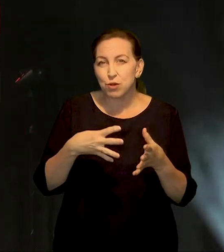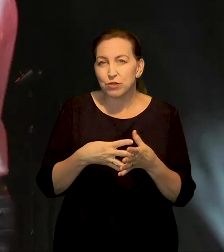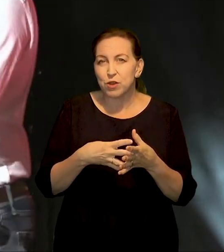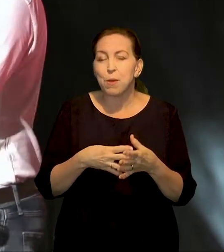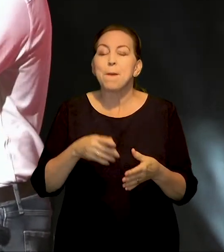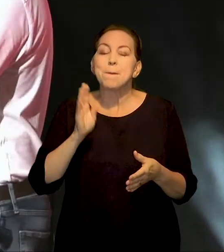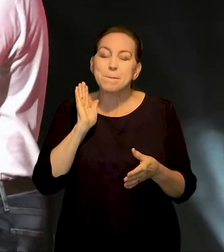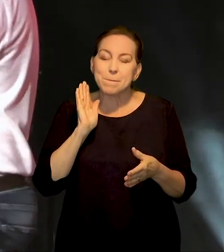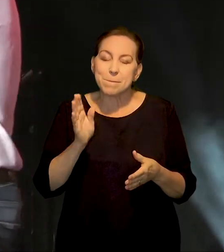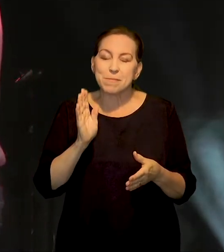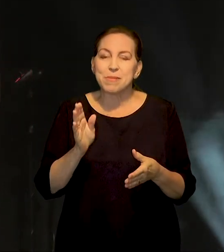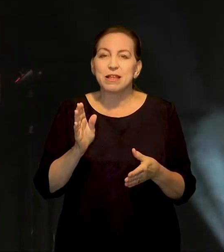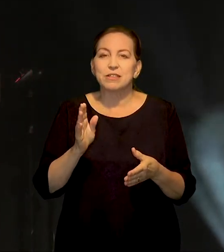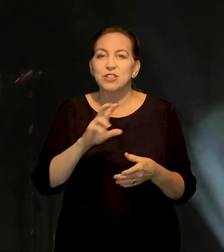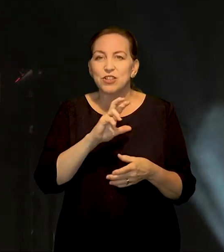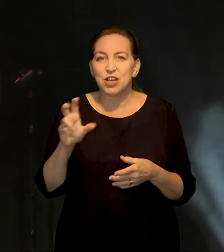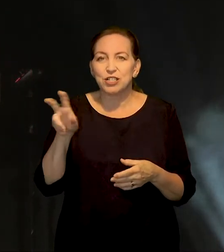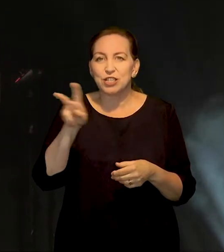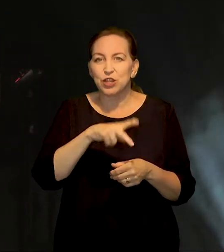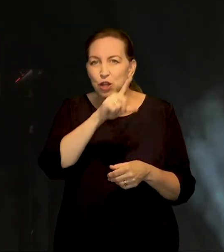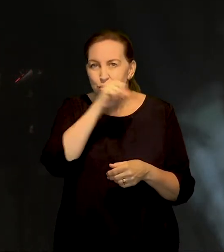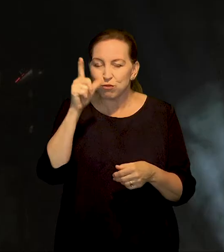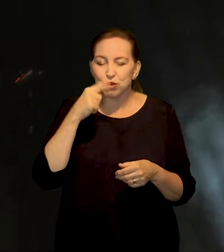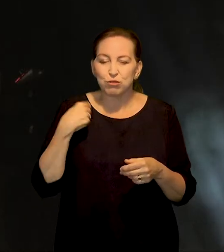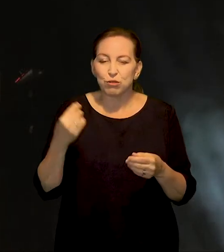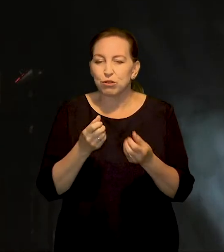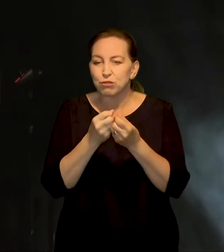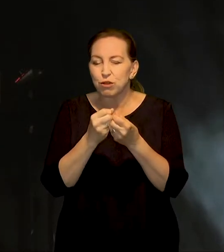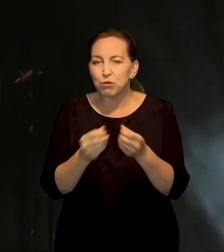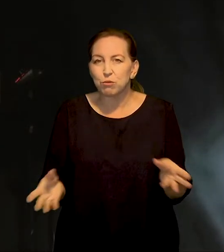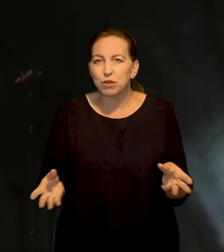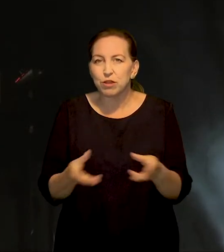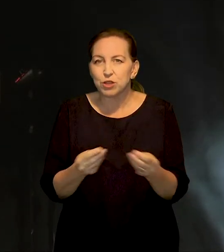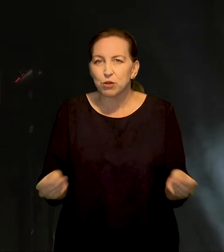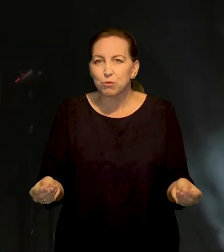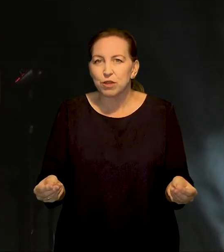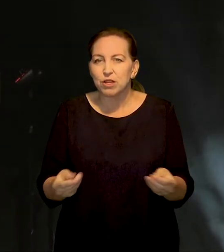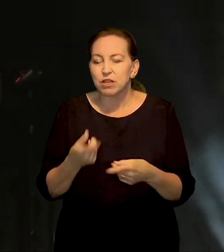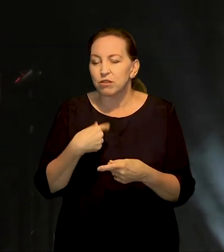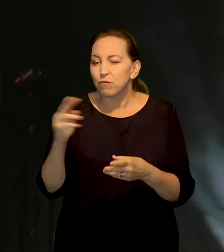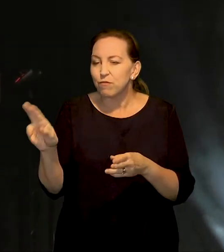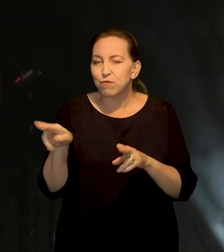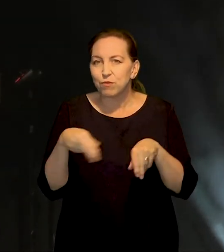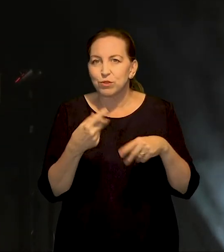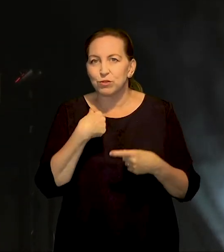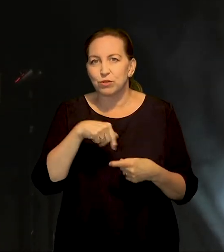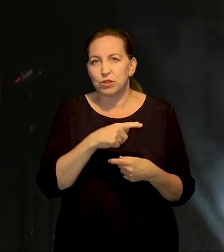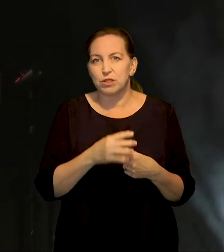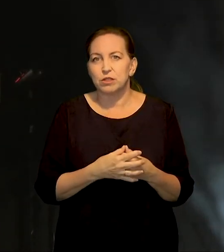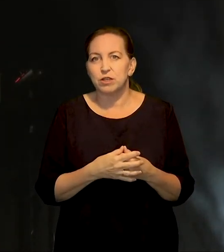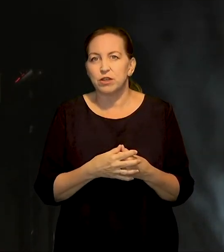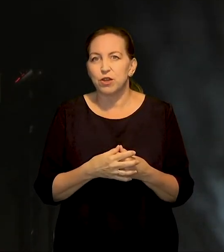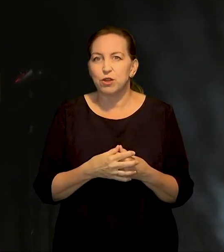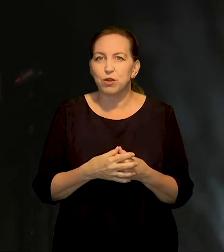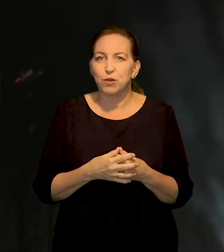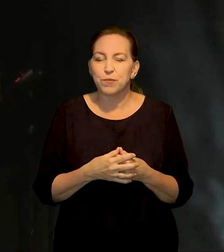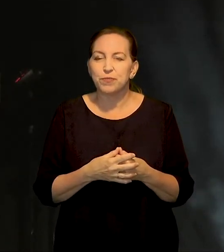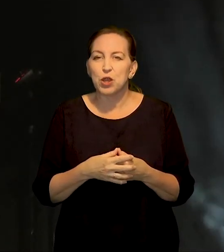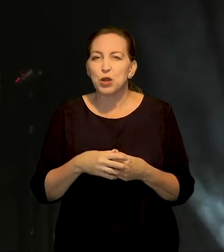kolejne dni i nagle ta pierwsza miłość, ta miłość, którą para powinna, używając